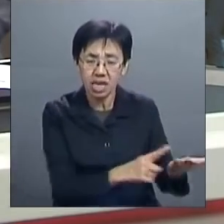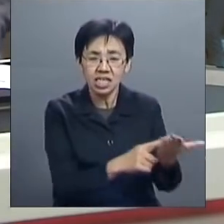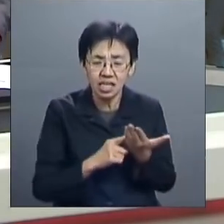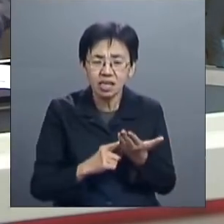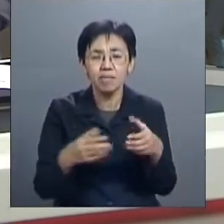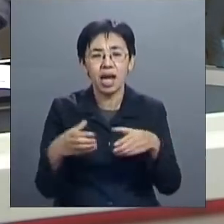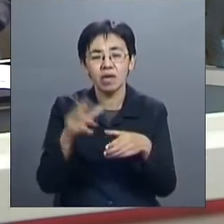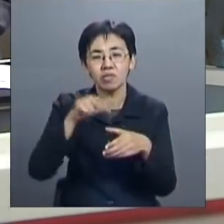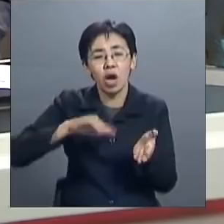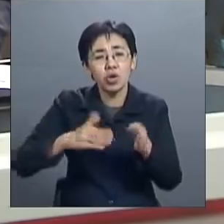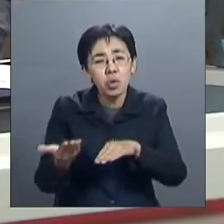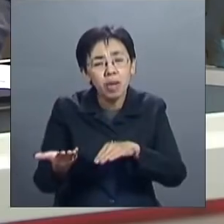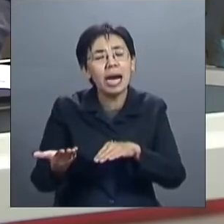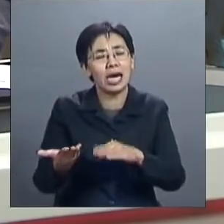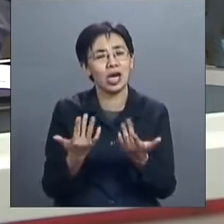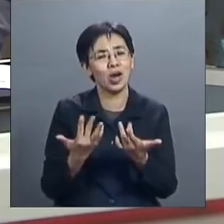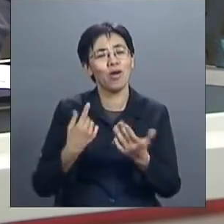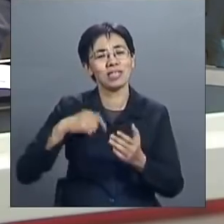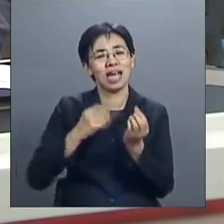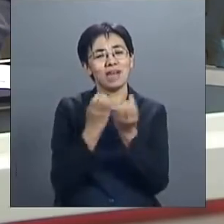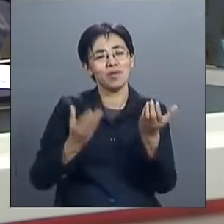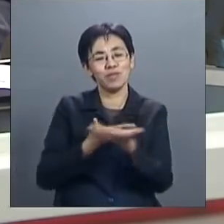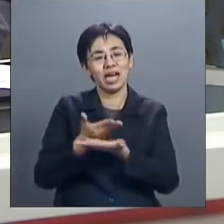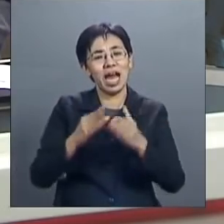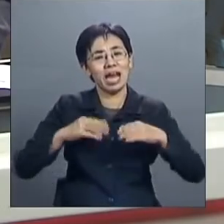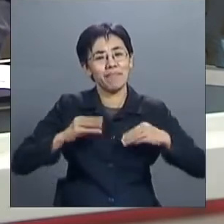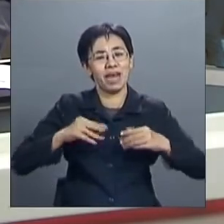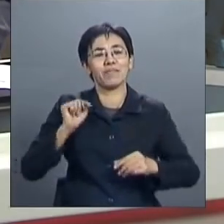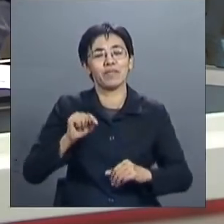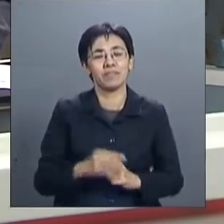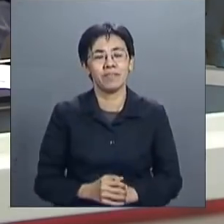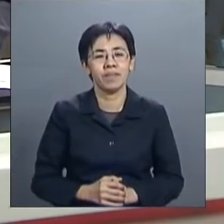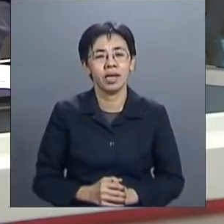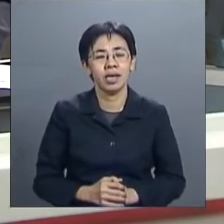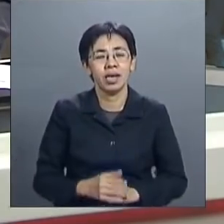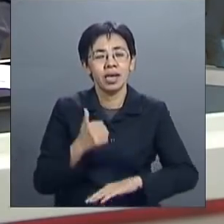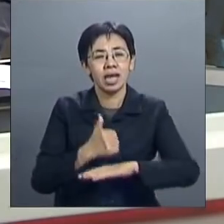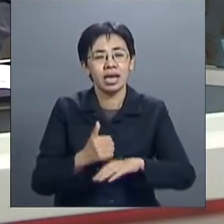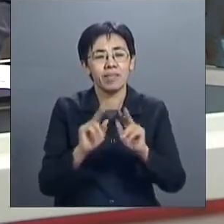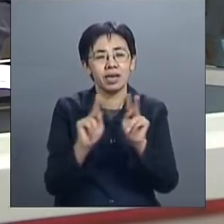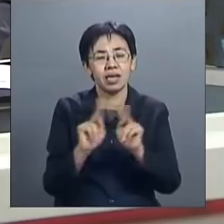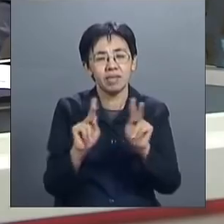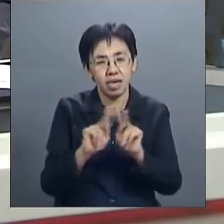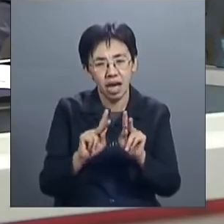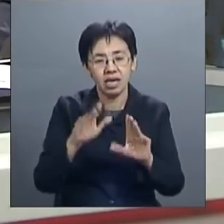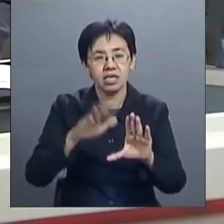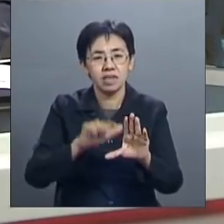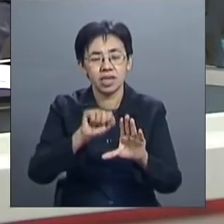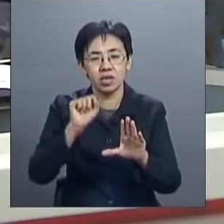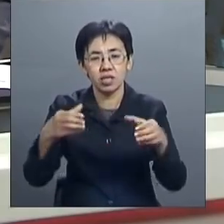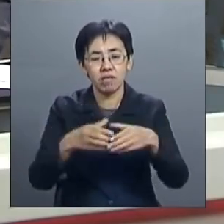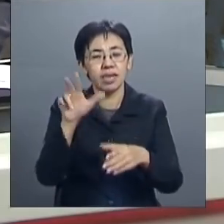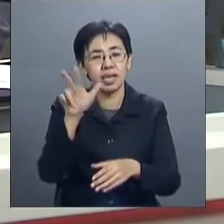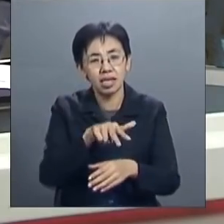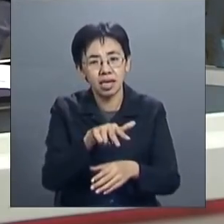ไทยรักษาชาติหรือไม่ค่ะ ค่ะระหว่างที่รอคำวินิจฉัยนี้นะคะทางแกนนำคณะกรรมการบริหารและผู้สมัครส.ส.พรรคไทยรักษาชา